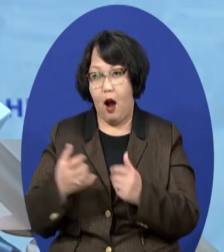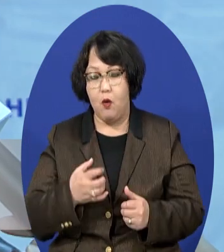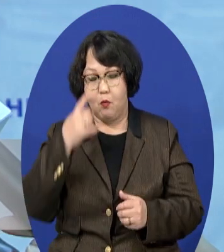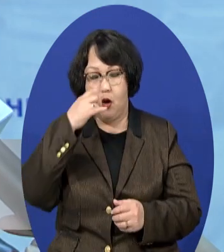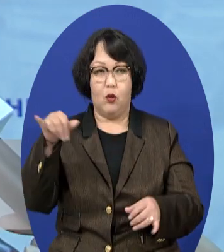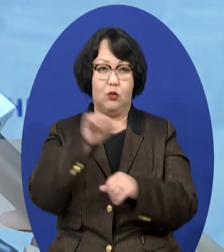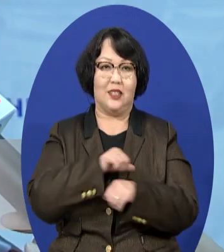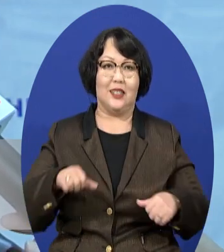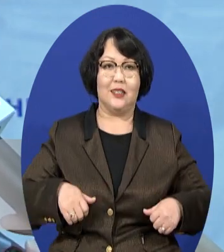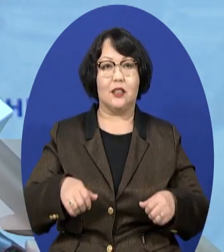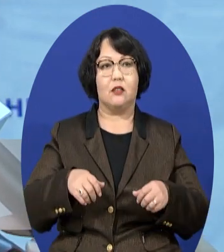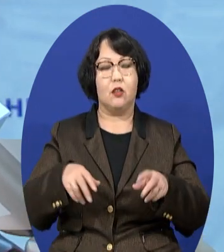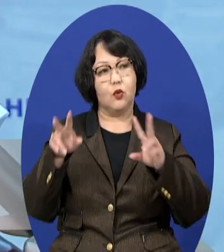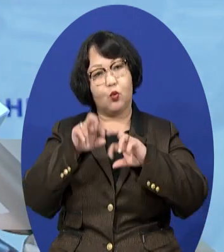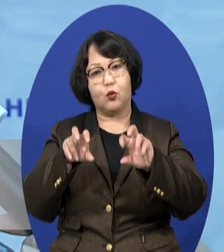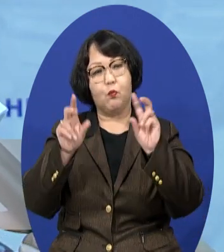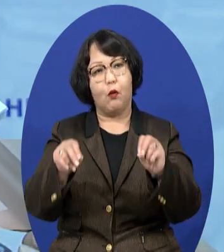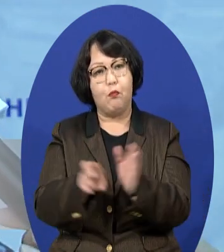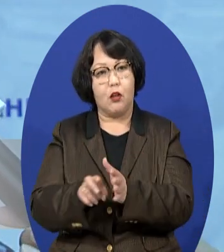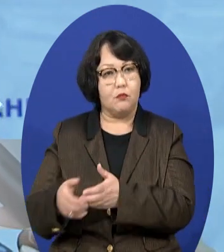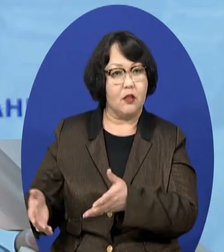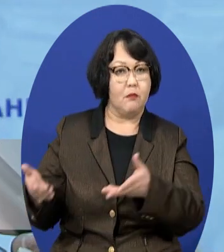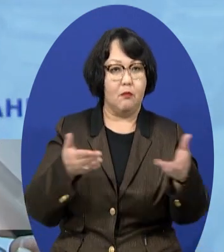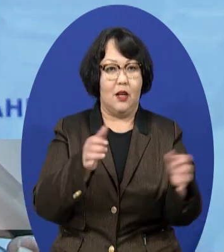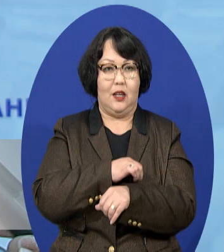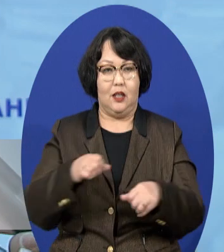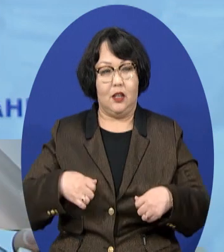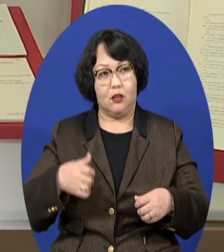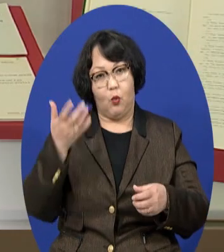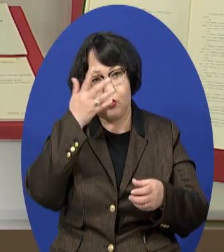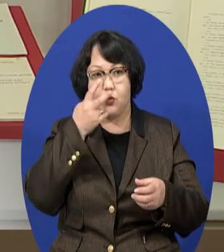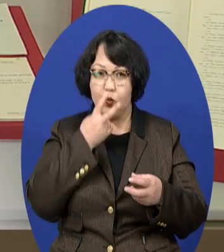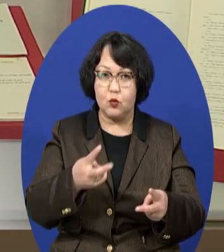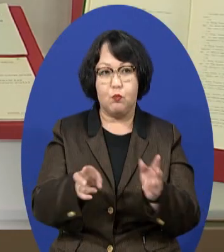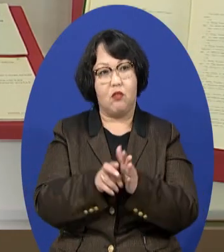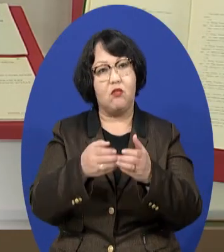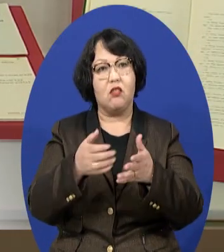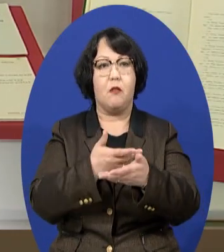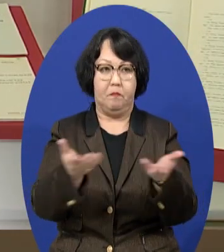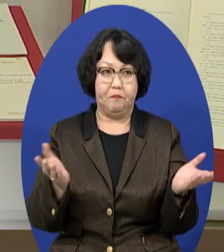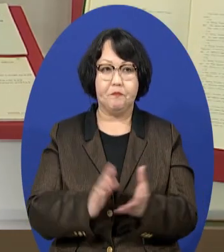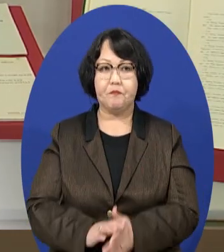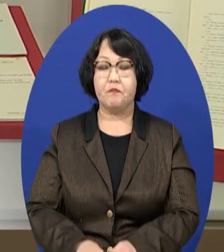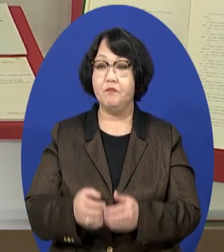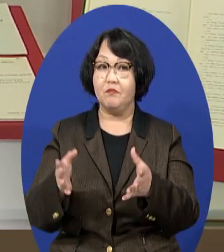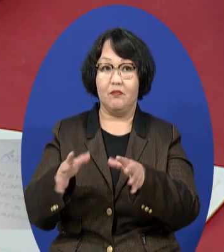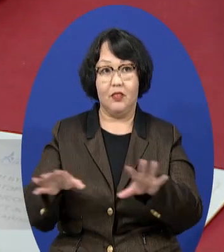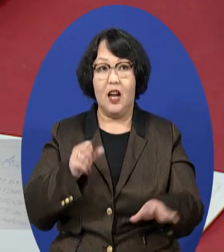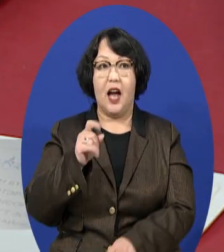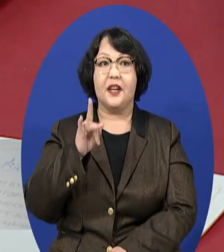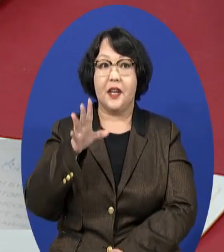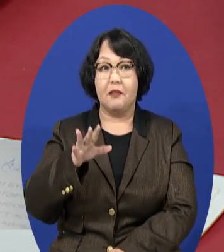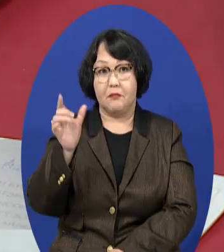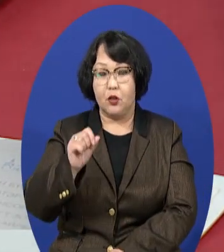түмэнд судалгааны эргэлтэнд олон түмэнд таниулах ийм ажлууд бол хийгдэж байгаа. Дээрх үзэсгэлэнд дэлгэгдсэн шиг архивын